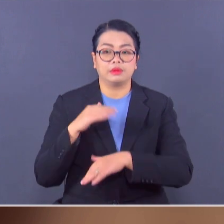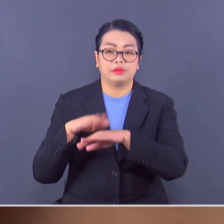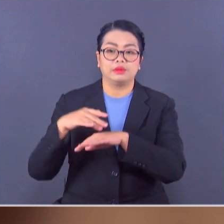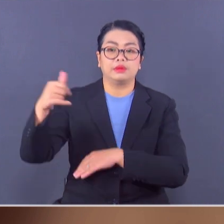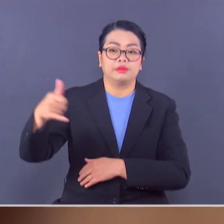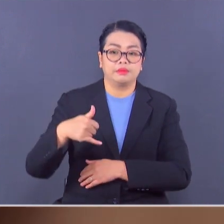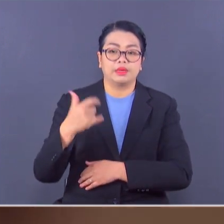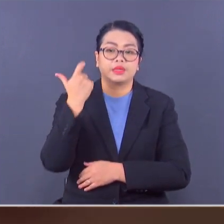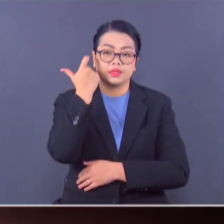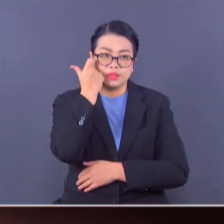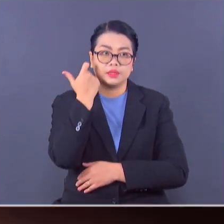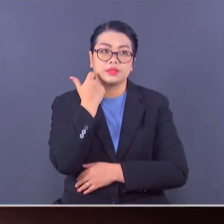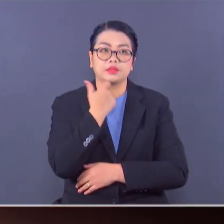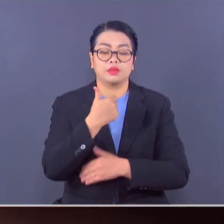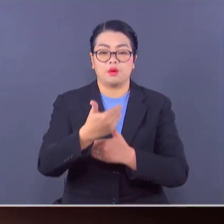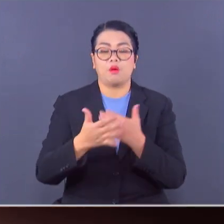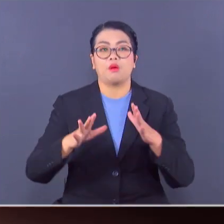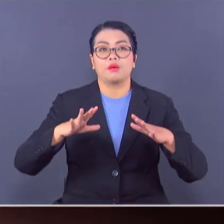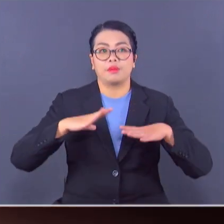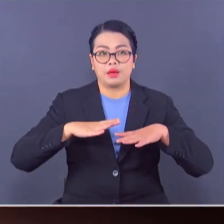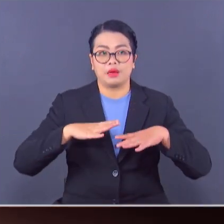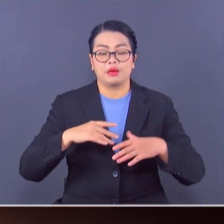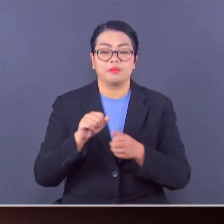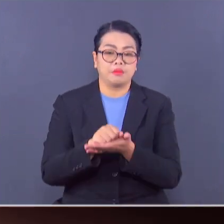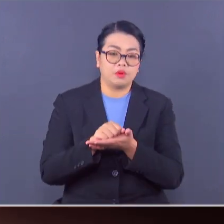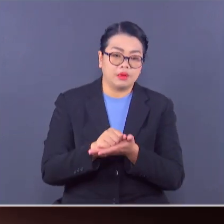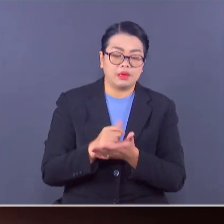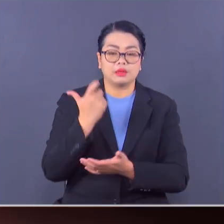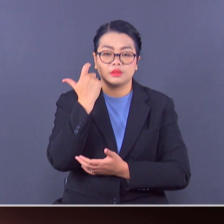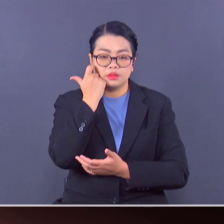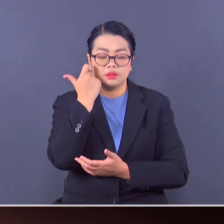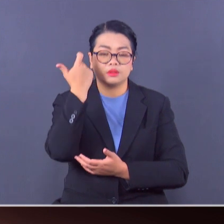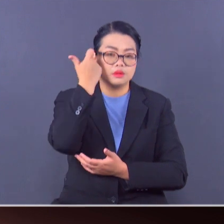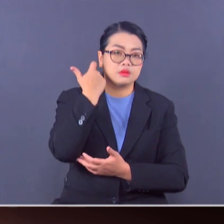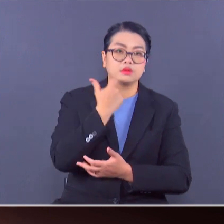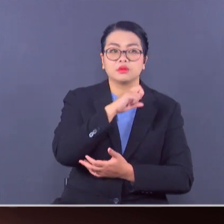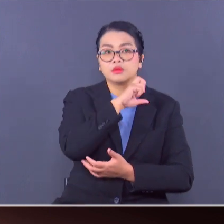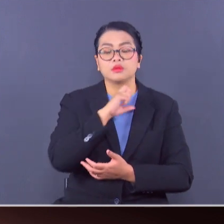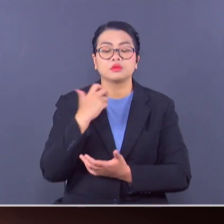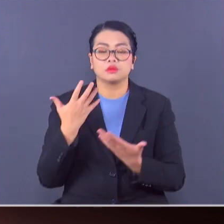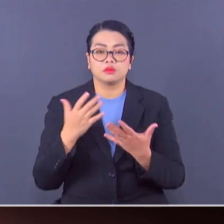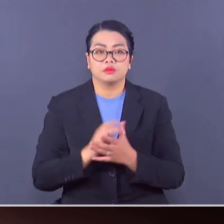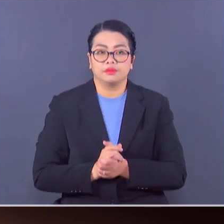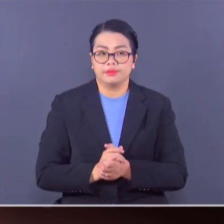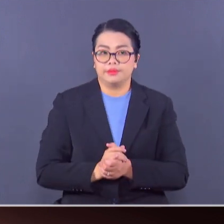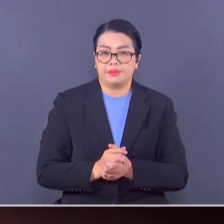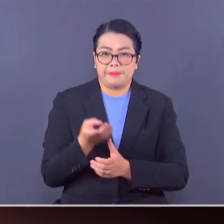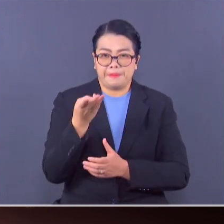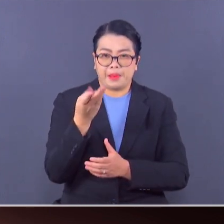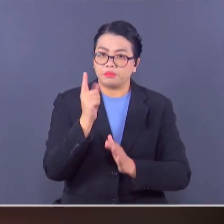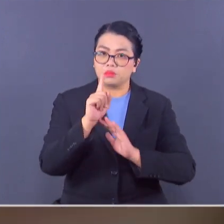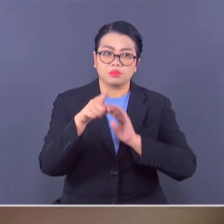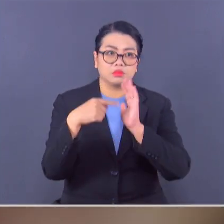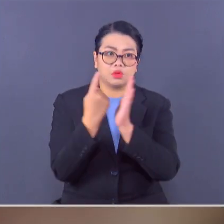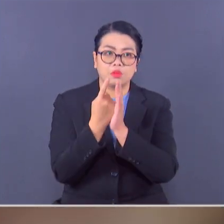ียกมา ให้ฉดฟิลเลอร์ให้ที่ห้องพักก็ให้บริการกัไป ก็ฉีดกัไป ปากฏวา โอ้โห ไม่ถชวโม